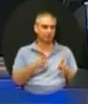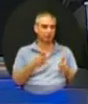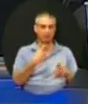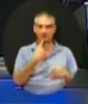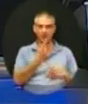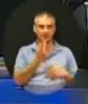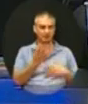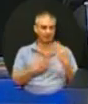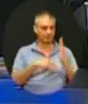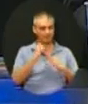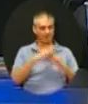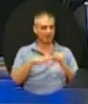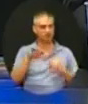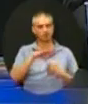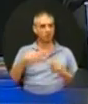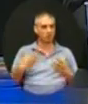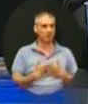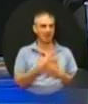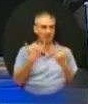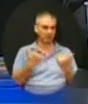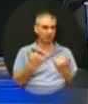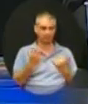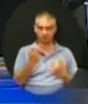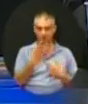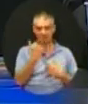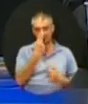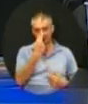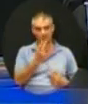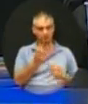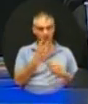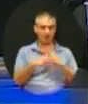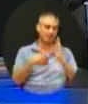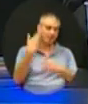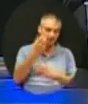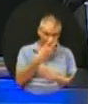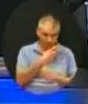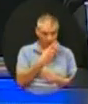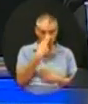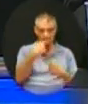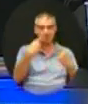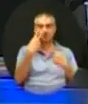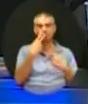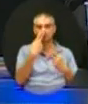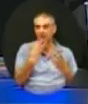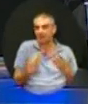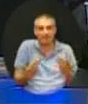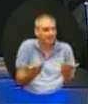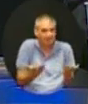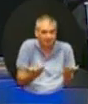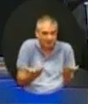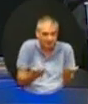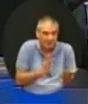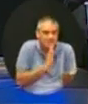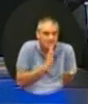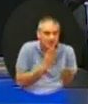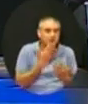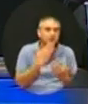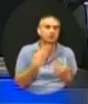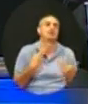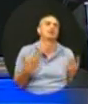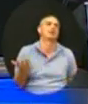להכריז על בנייה של שכונה עכשיו שבועיים לפני ביקור שבועים אחרי ביקור ביום של הביקור הבעייה שאיין הבעייה הקשה של